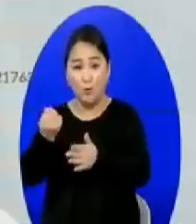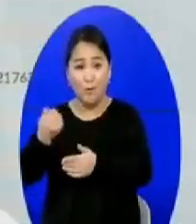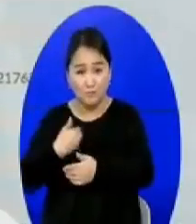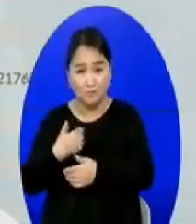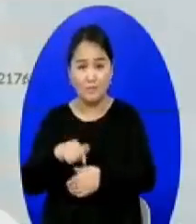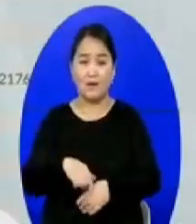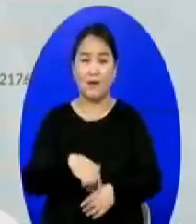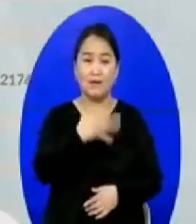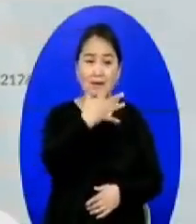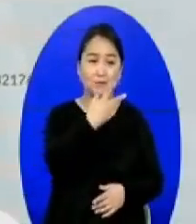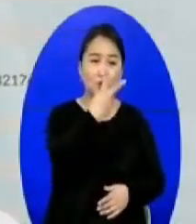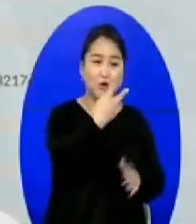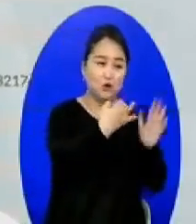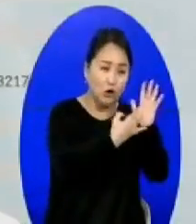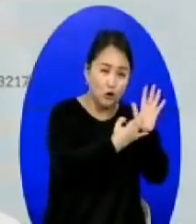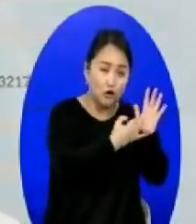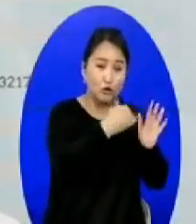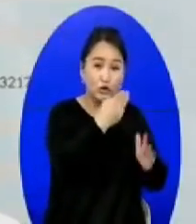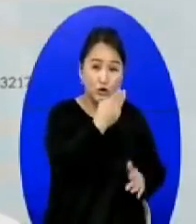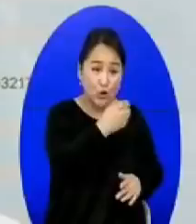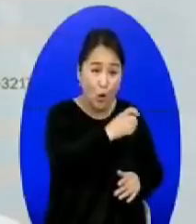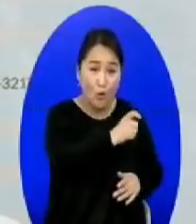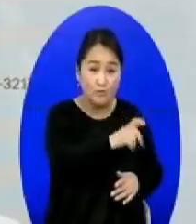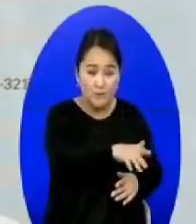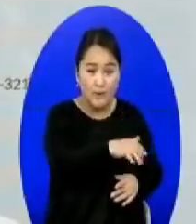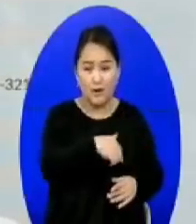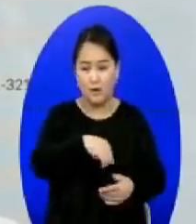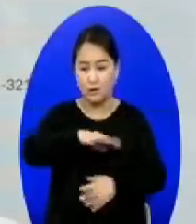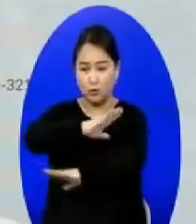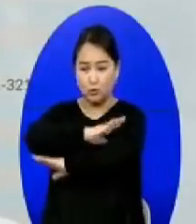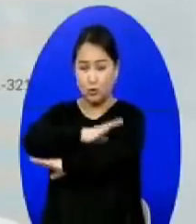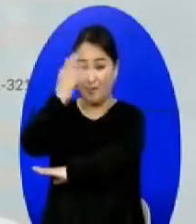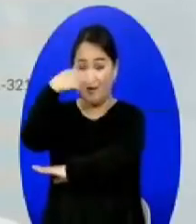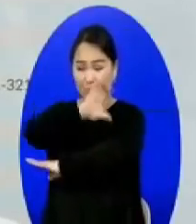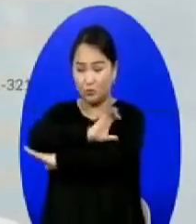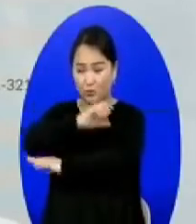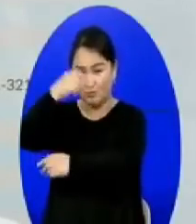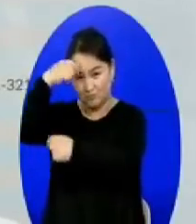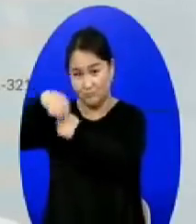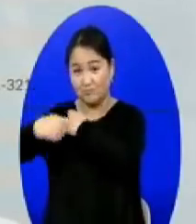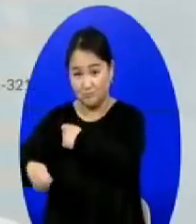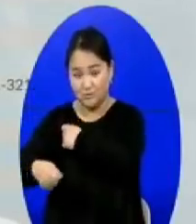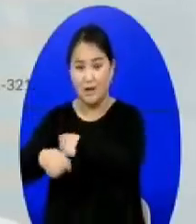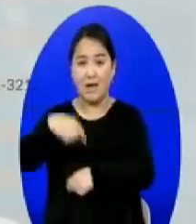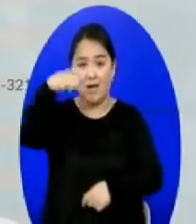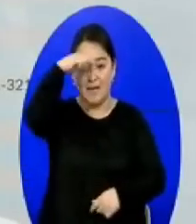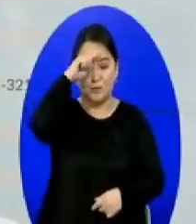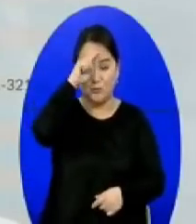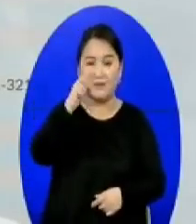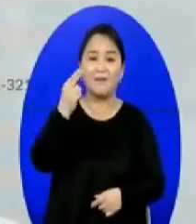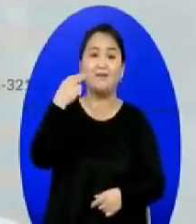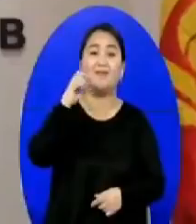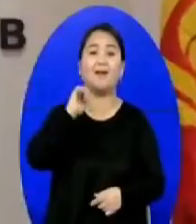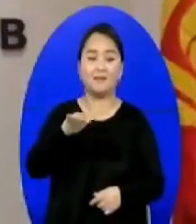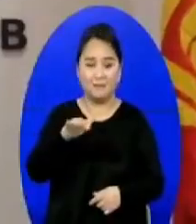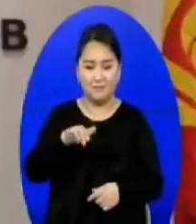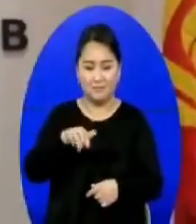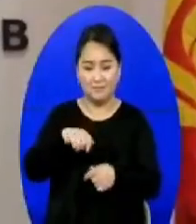527 ширхэг хувьцаатай бол 2011 онд сургалтын төлбөр хэлбэрээр 500,000, эрүүл мэндийн даатгал хэлбэрээр 8040 төгрөг